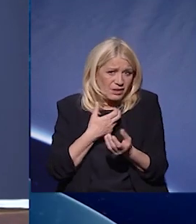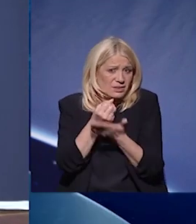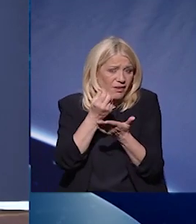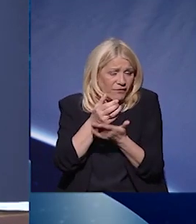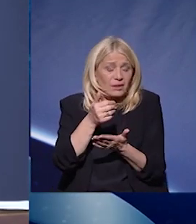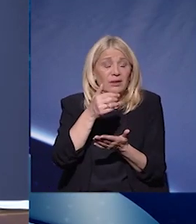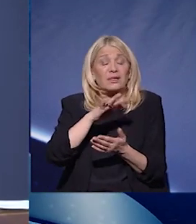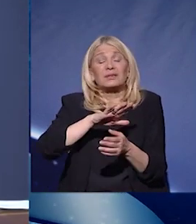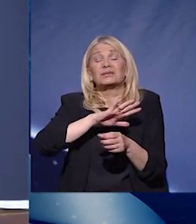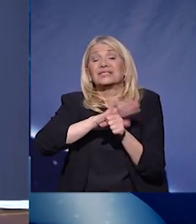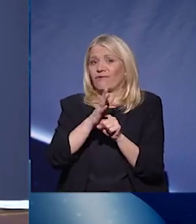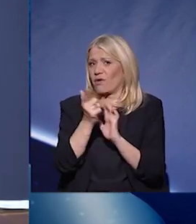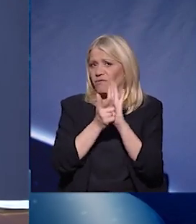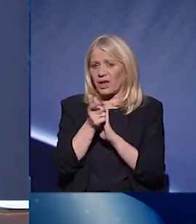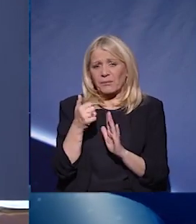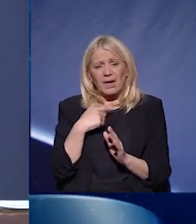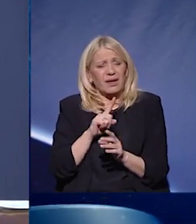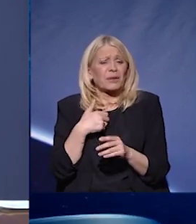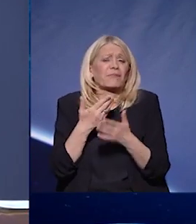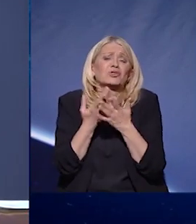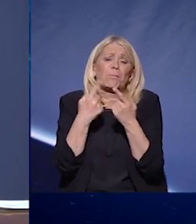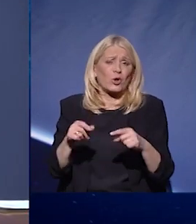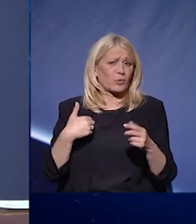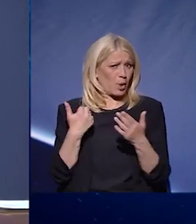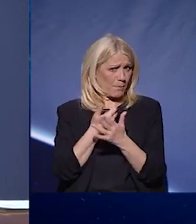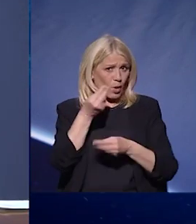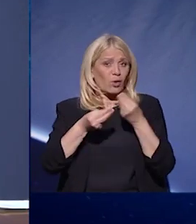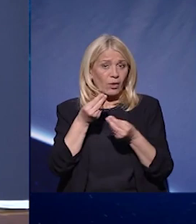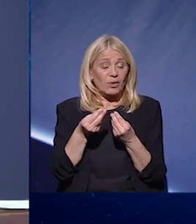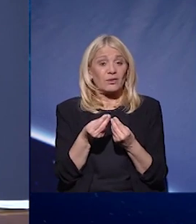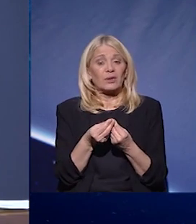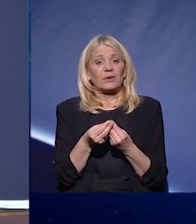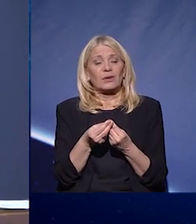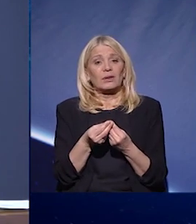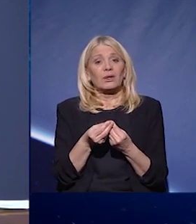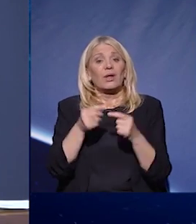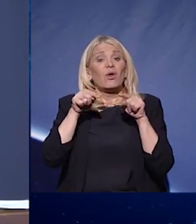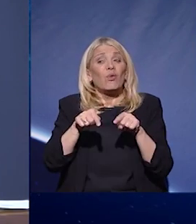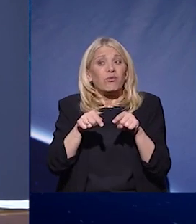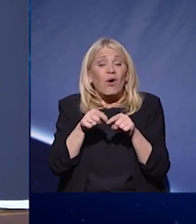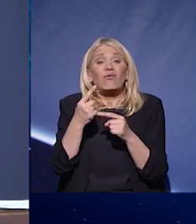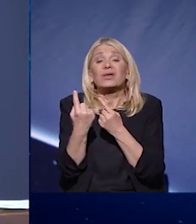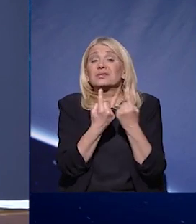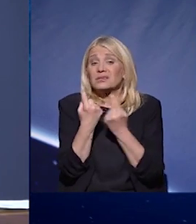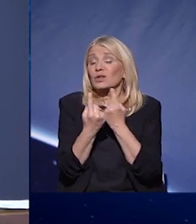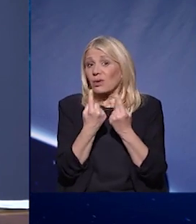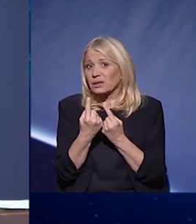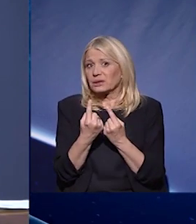ne bi trebalo posebno da se opredeljujem. U ovoj konkretnoj